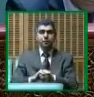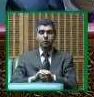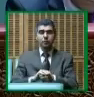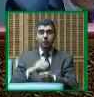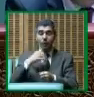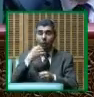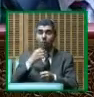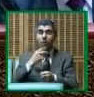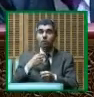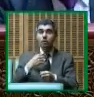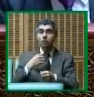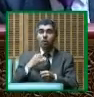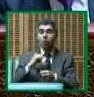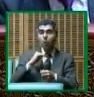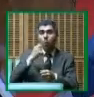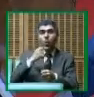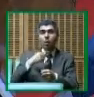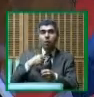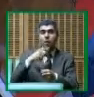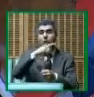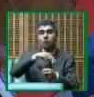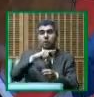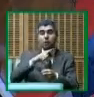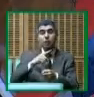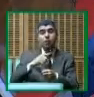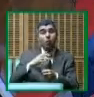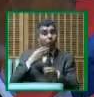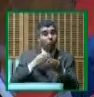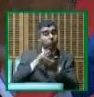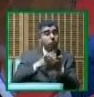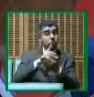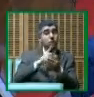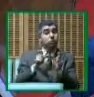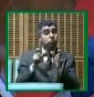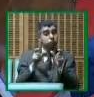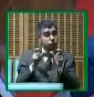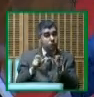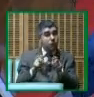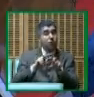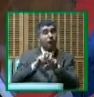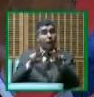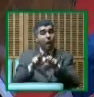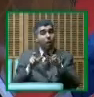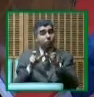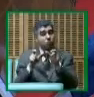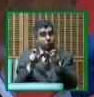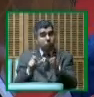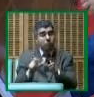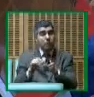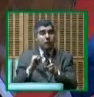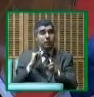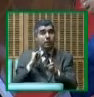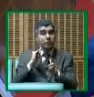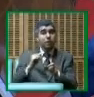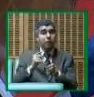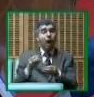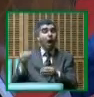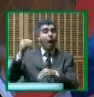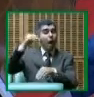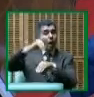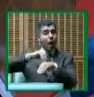جماعي فيما يحدث. وعلى هذا الاساس اعتقد انه الان يتعين